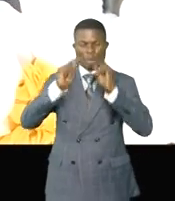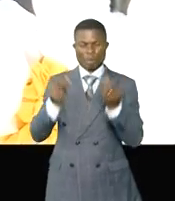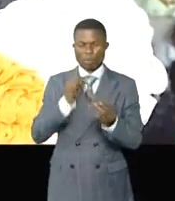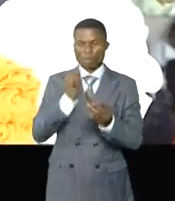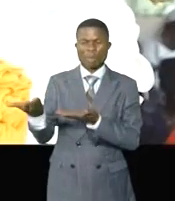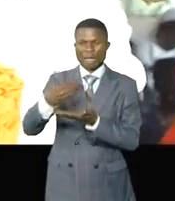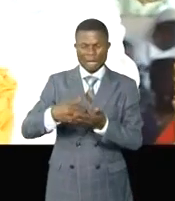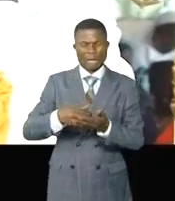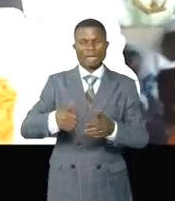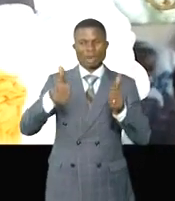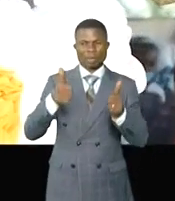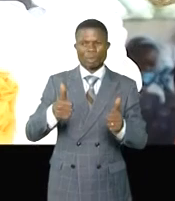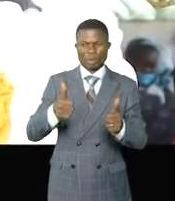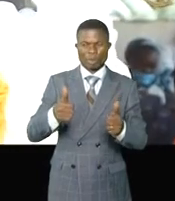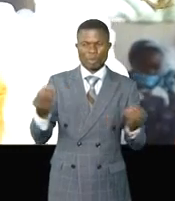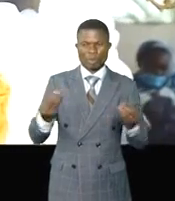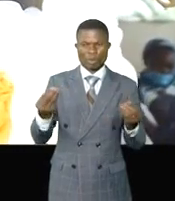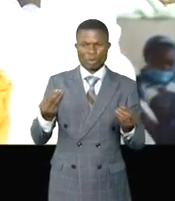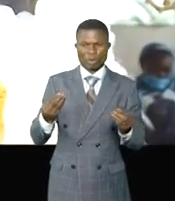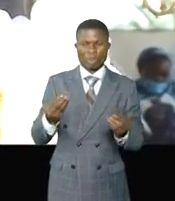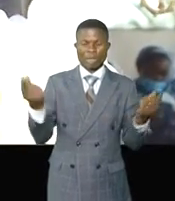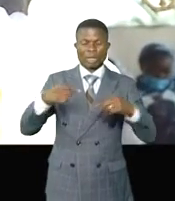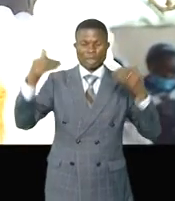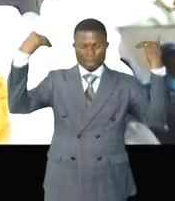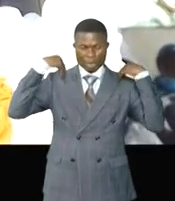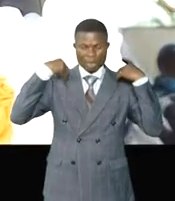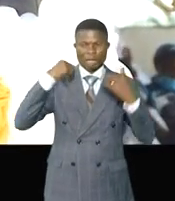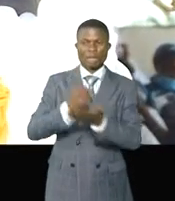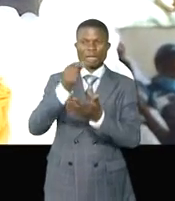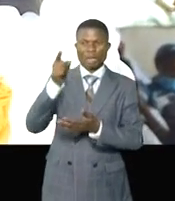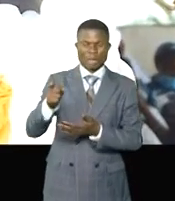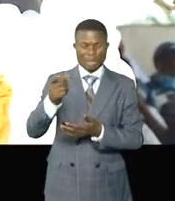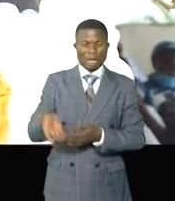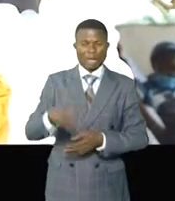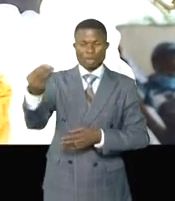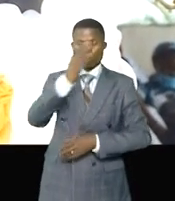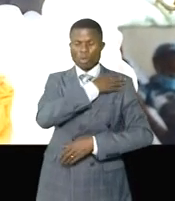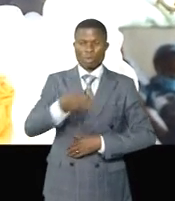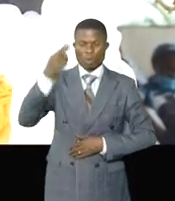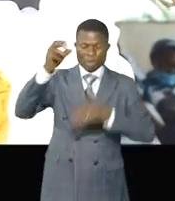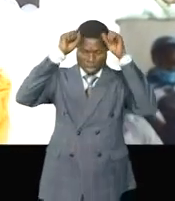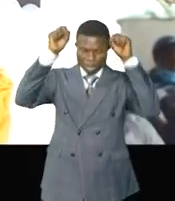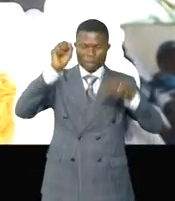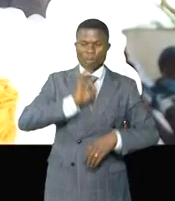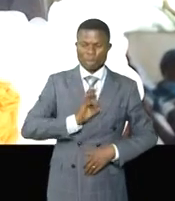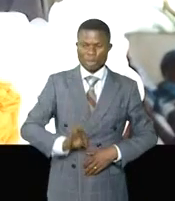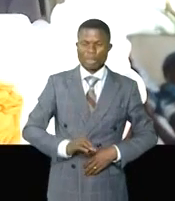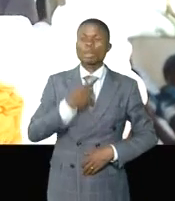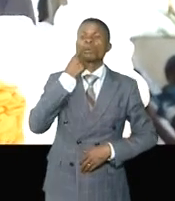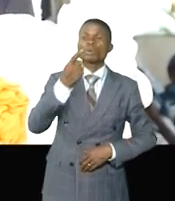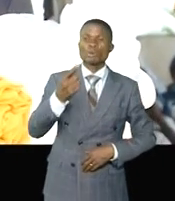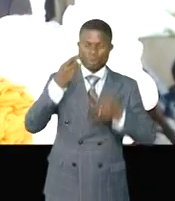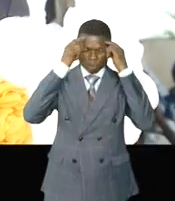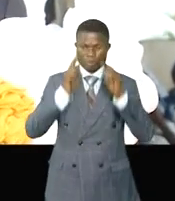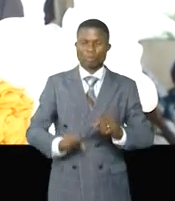positivement. Voilà pourquoi, lorsque le Seigneur vous élève à ce niveau, le chef de l'État voudrait vous dire qu'il est derrière vous